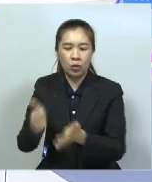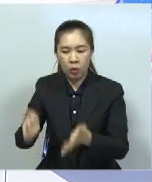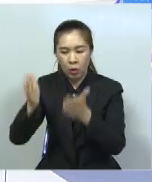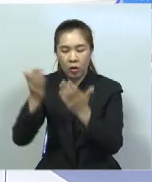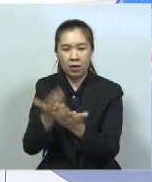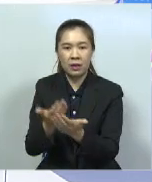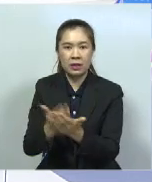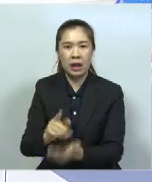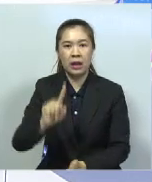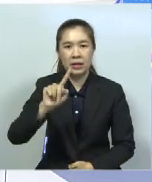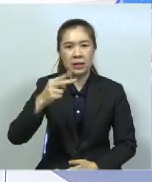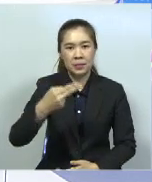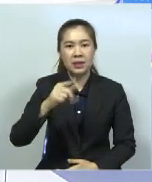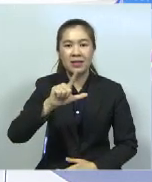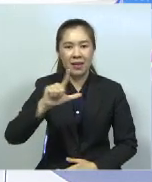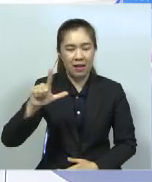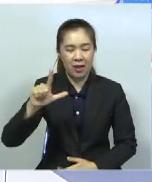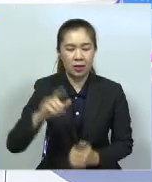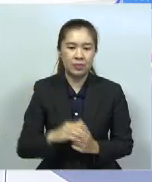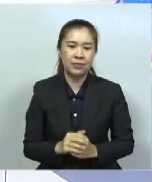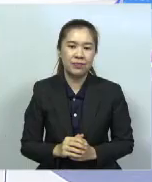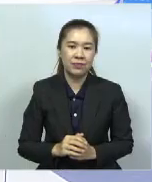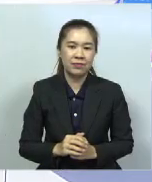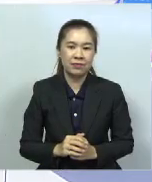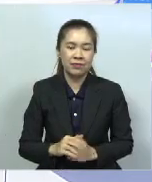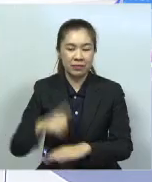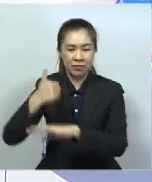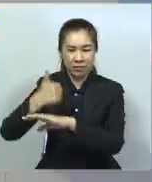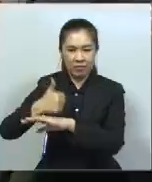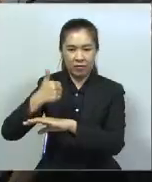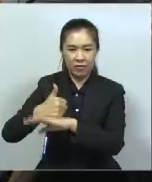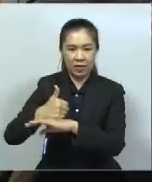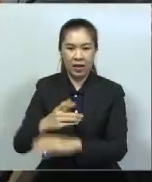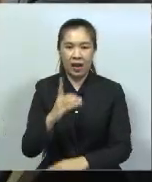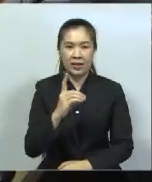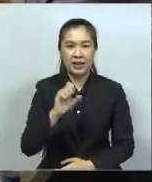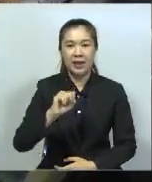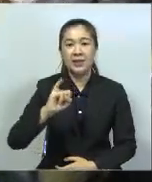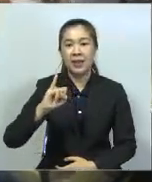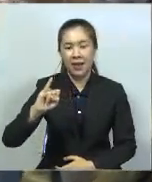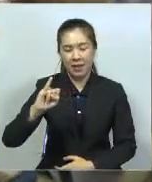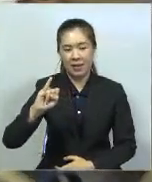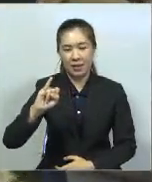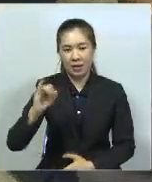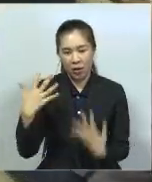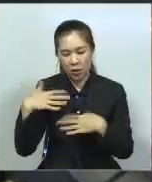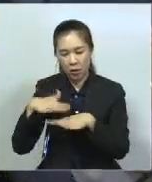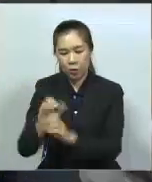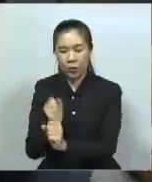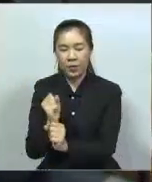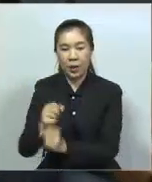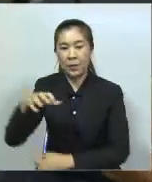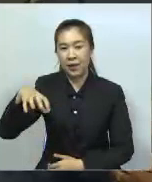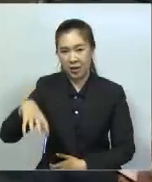กว่า10,000,000 บาทค่ะพันตำรวจเอกไพศิษฐ์วงเมืองอธิบดีกรมสอบสวนคดีพิเศษหรือว่า DSI ร่วมกับหน่วยงานที่เกี่ยว